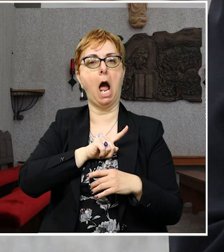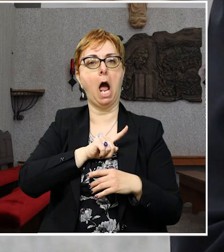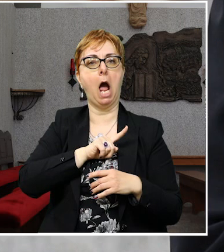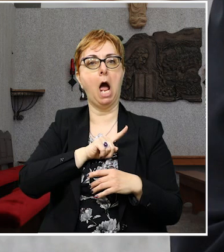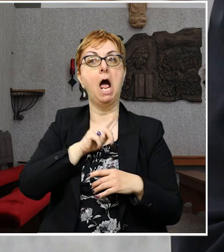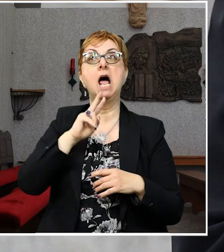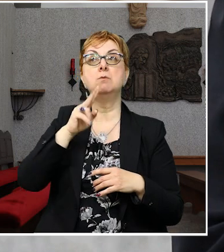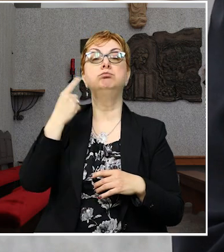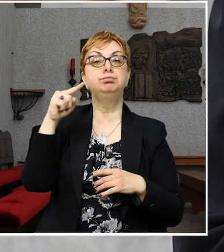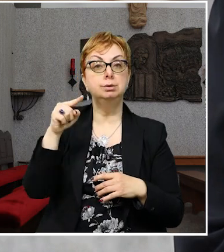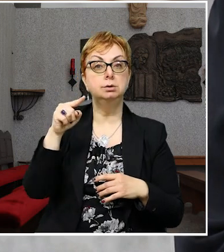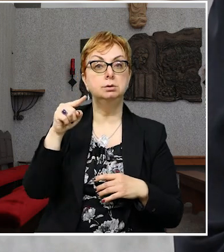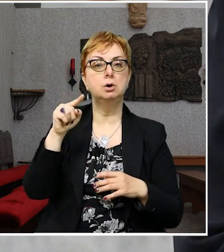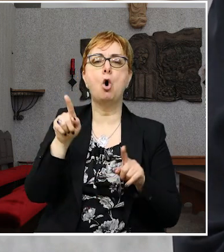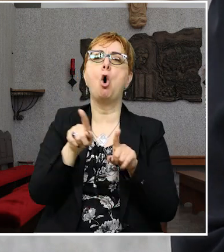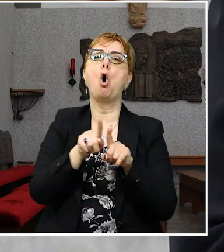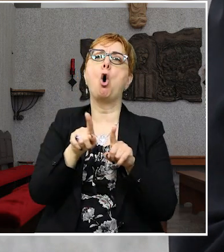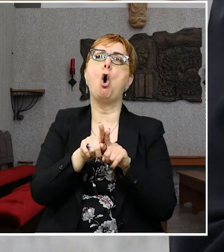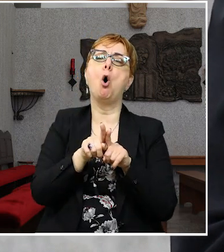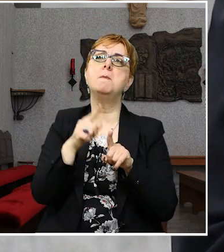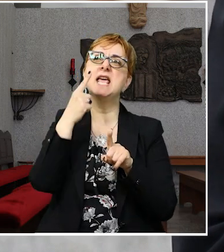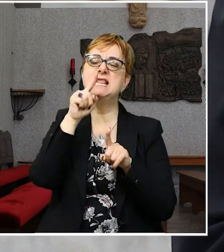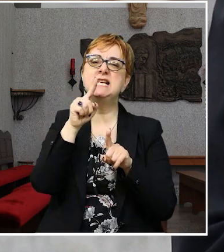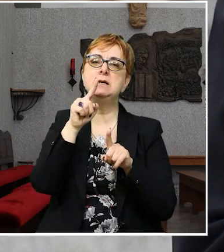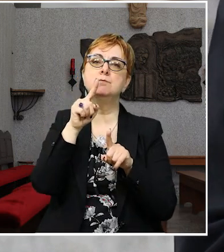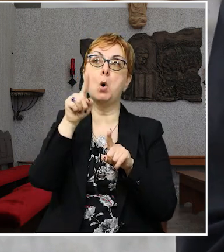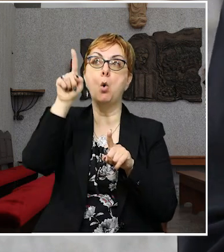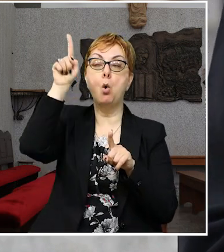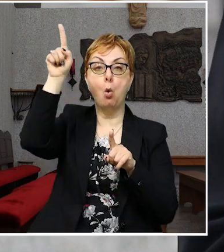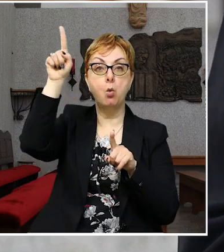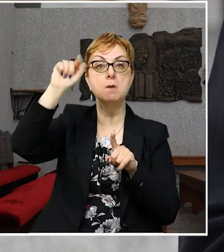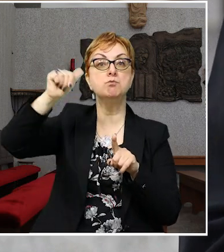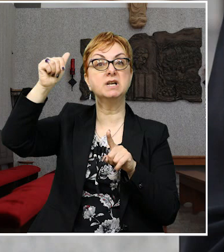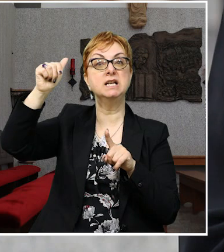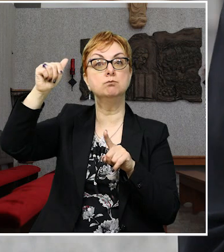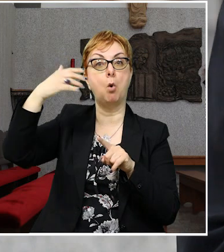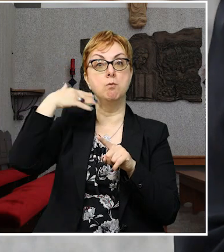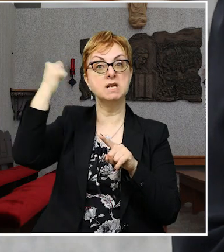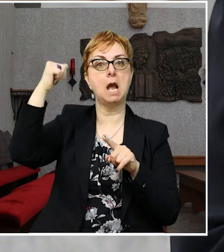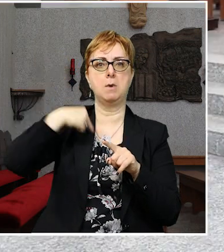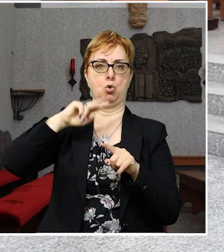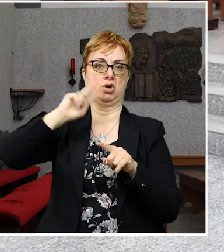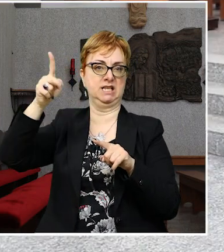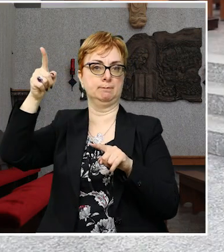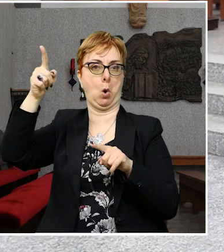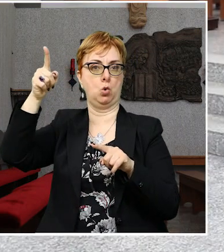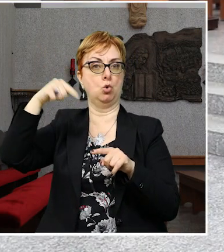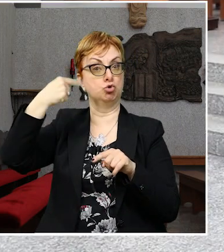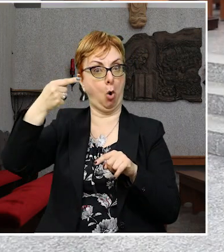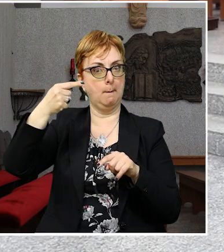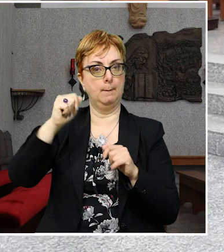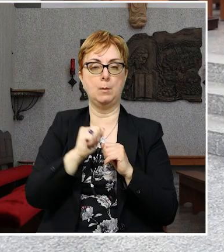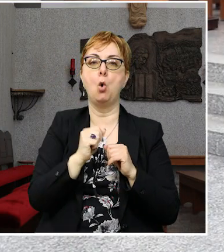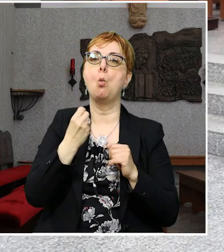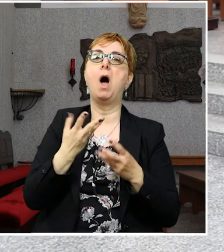una risposta che arriva sempre come risposta a colui che per primo mi ha chiamato. Quando